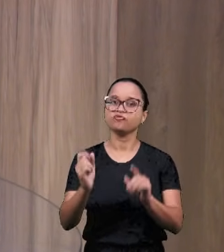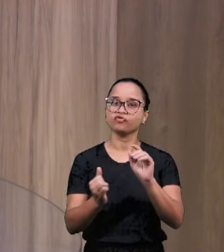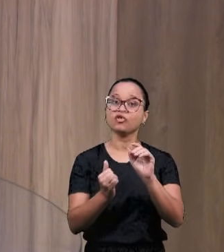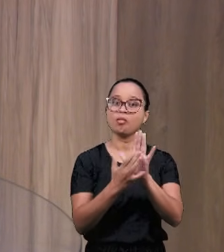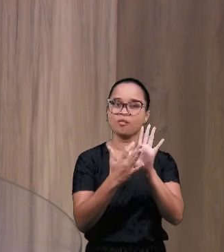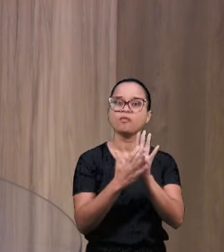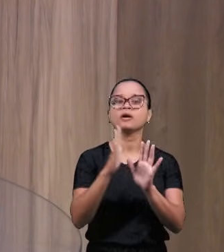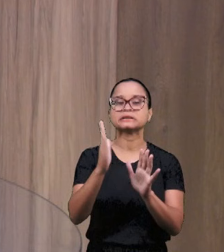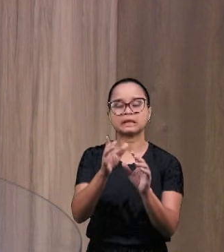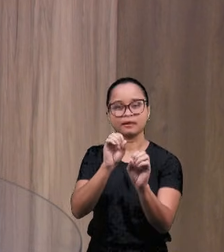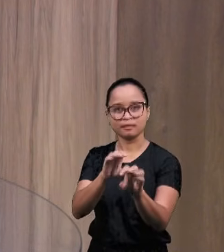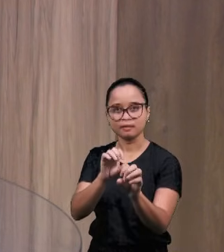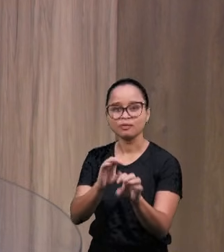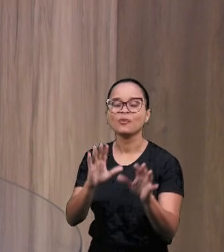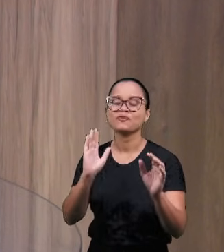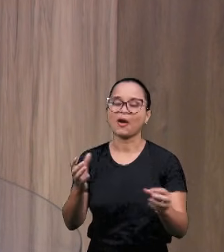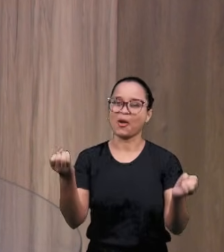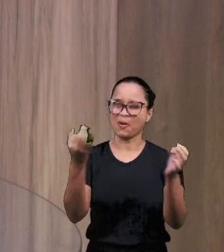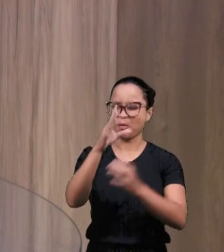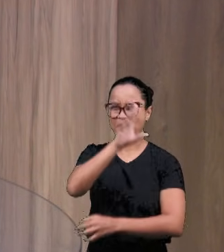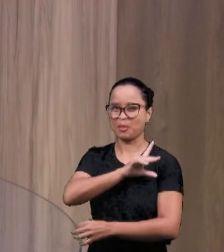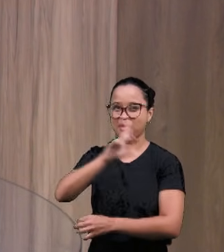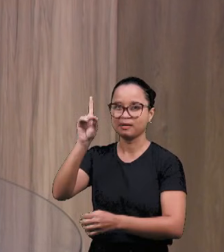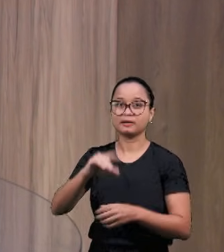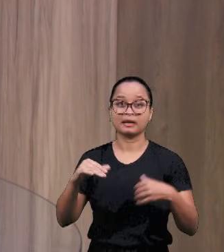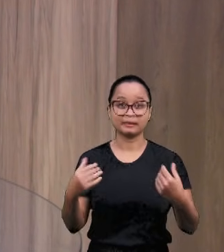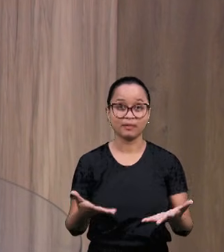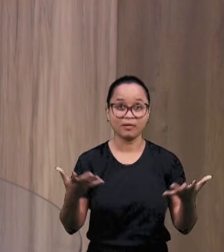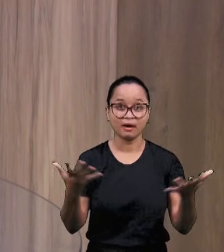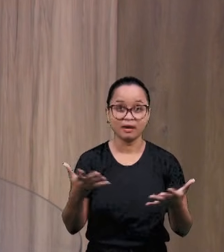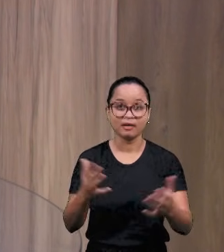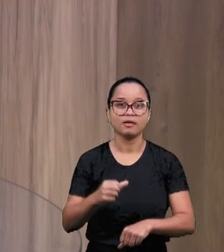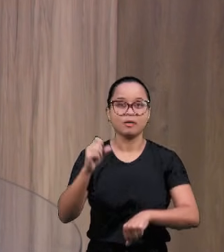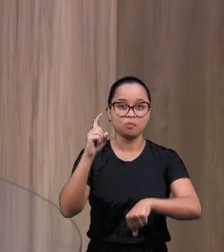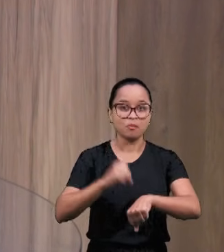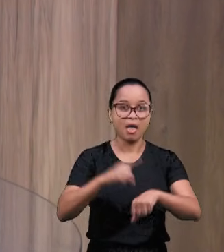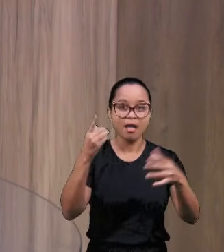à Dieu. Donc, nous allons voir le moment si attendu.